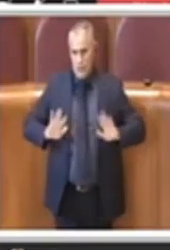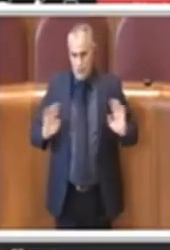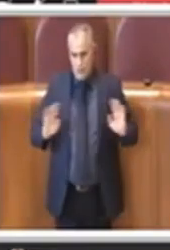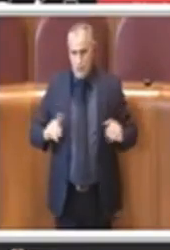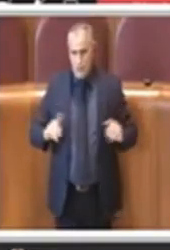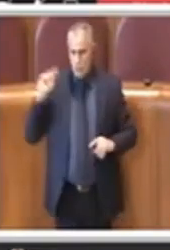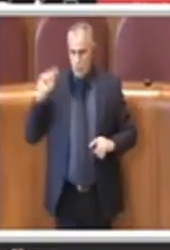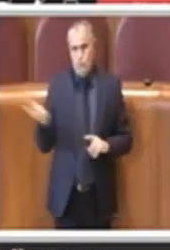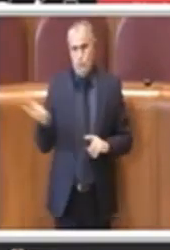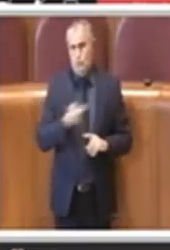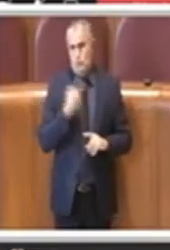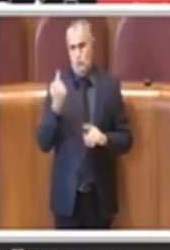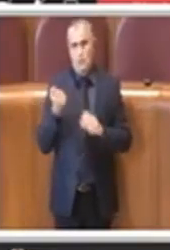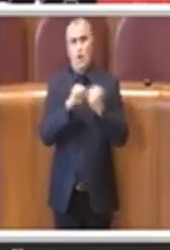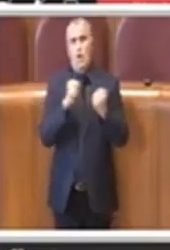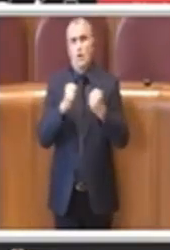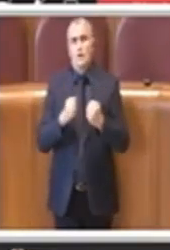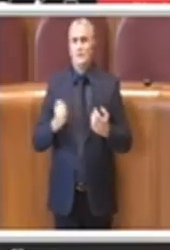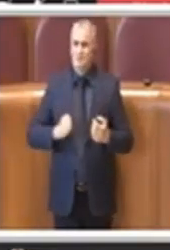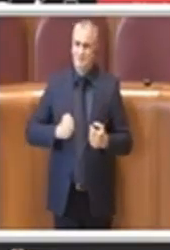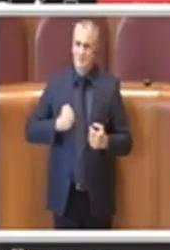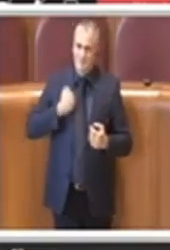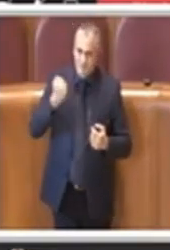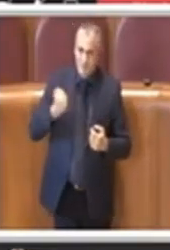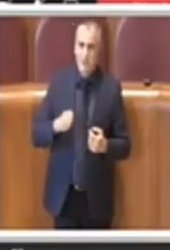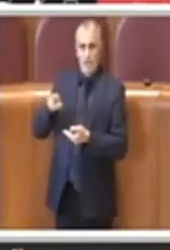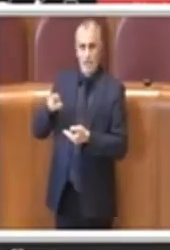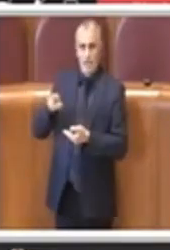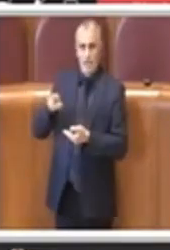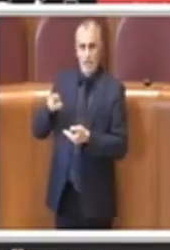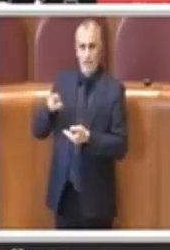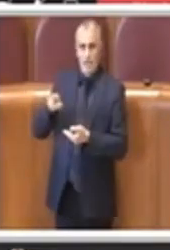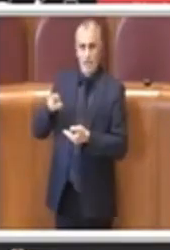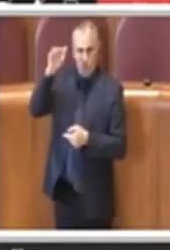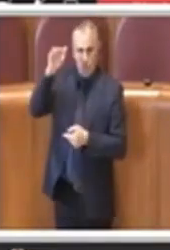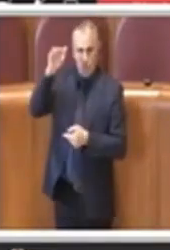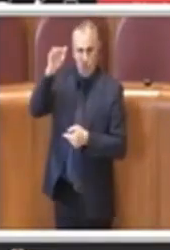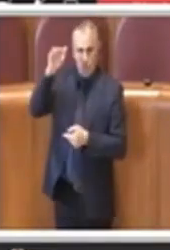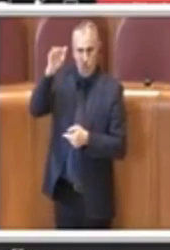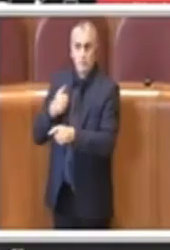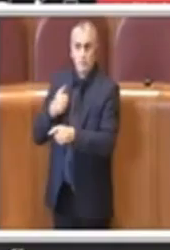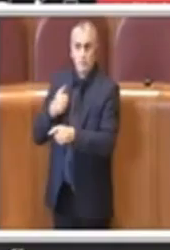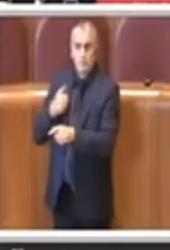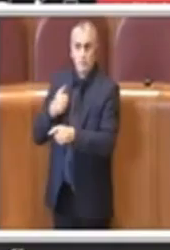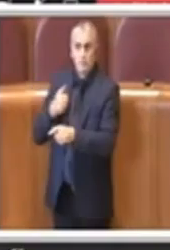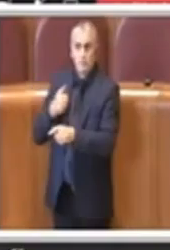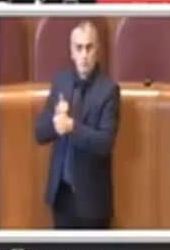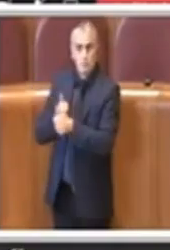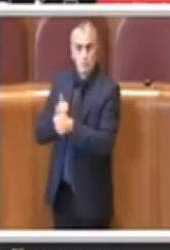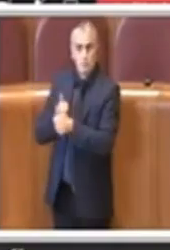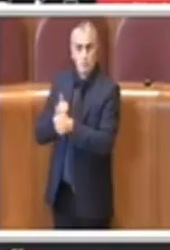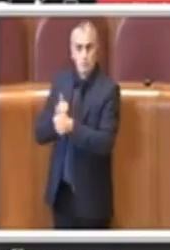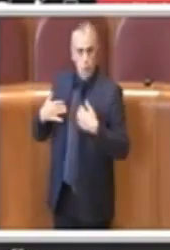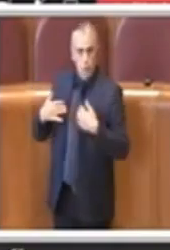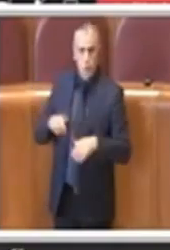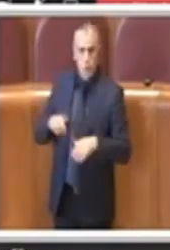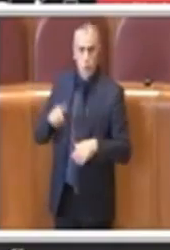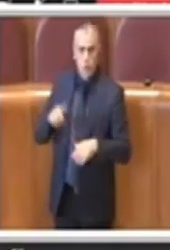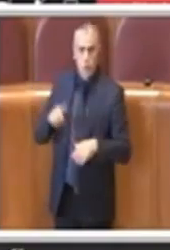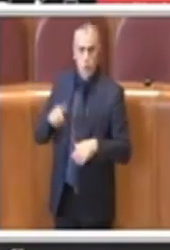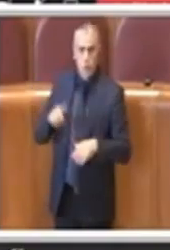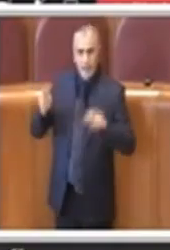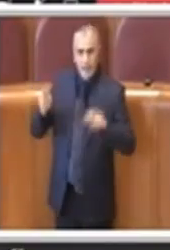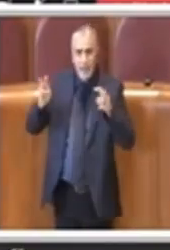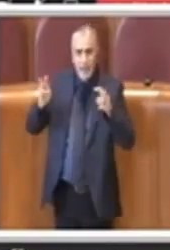sentire che i Friday for Future, che io stimo tantissimo, seguo anche molto Greta Thunberg, possono utilizzare un tema